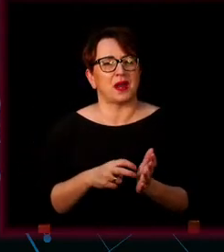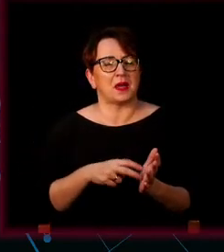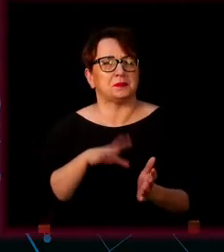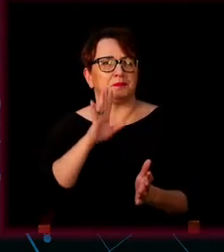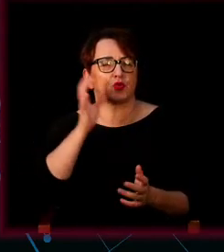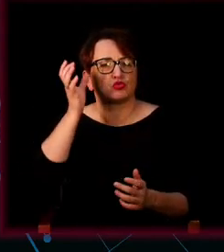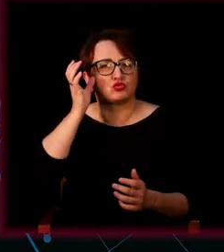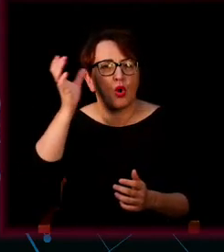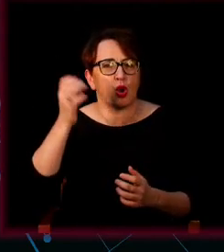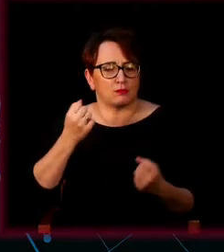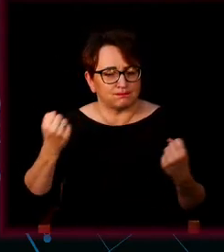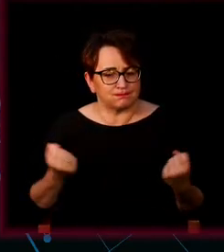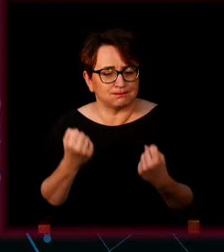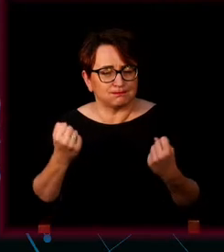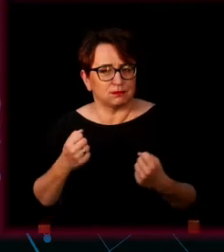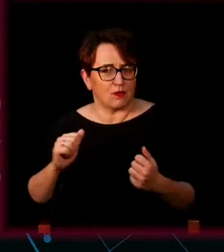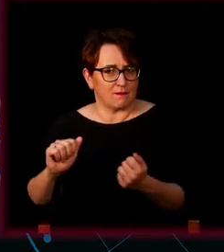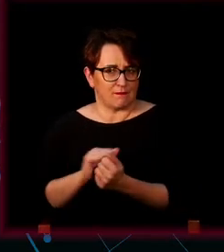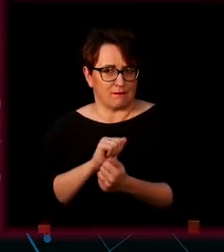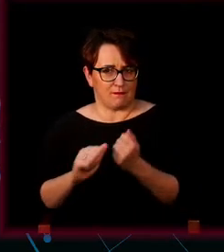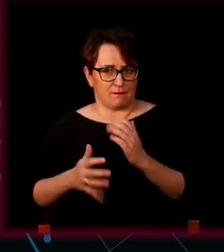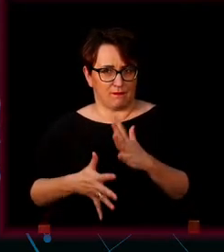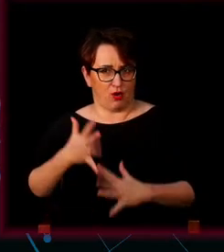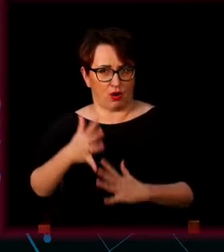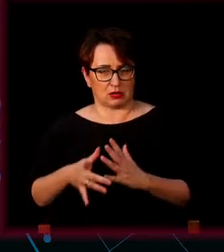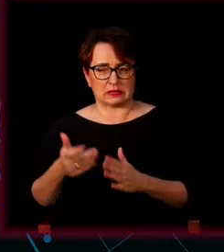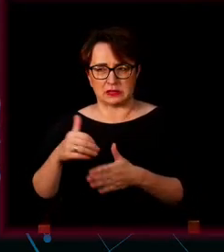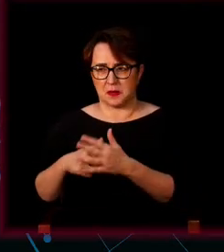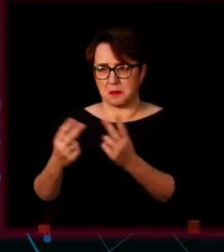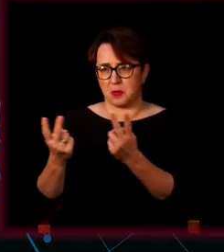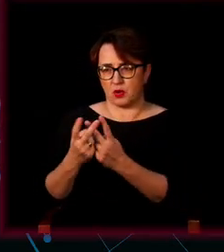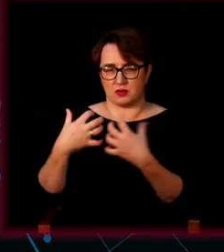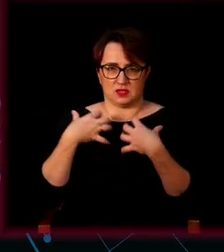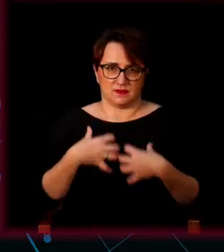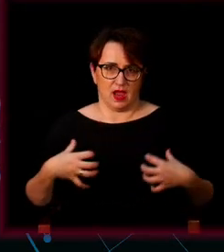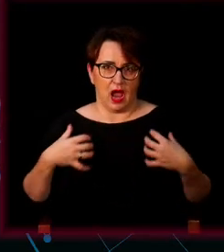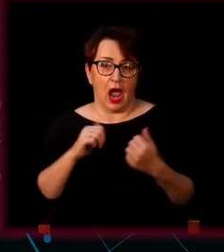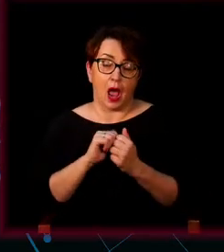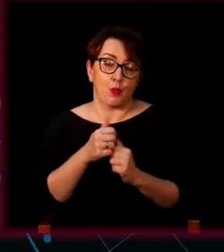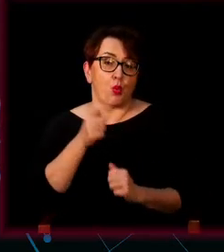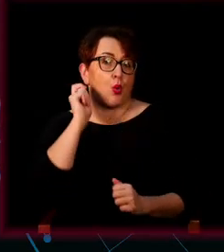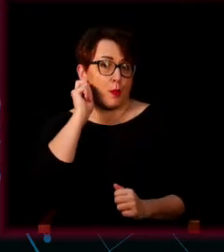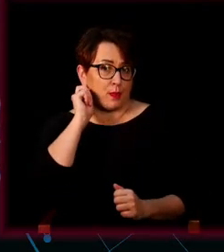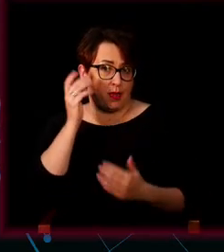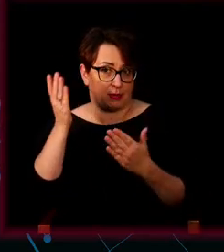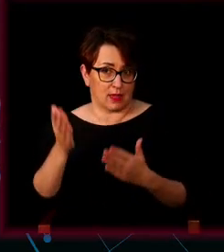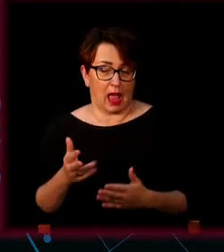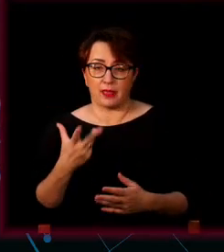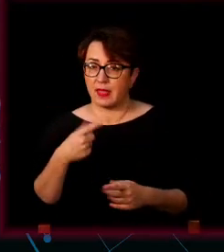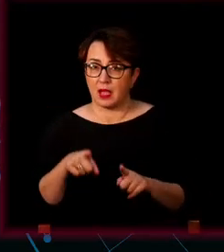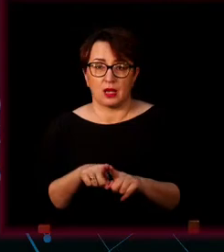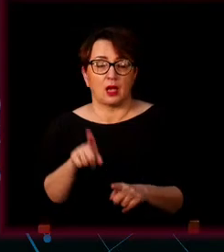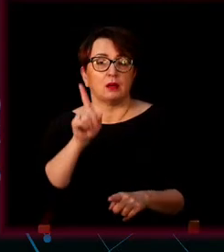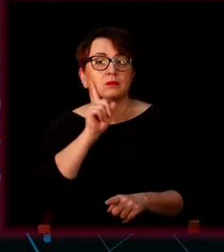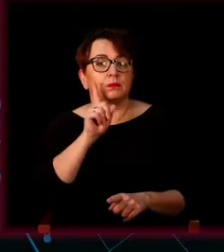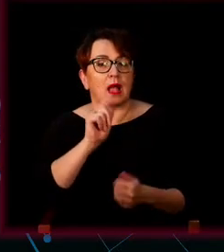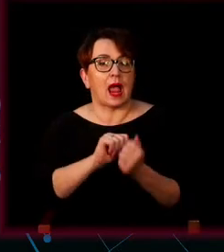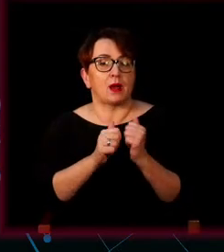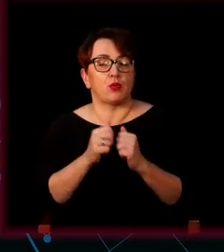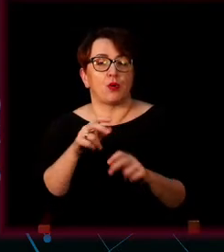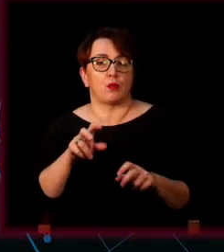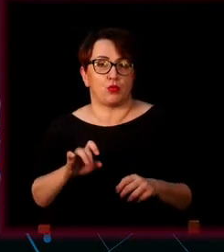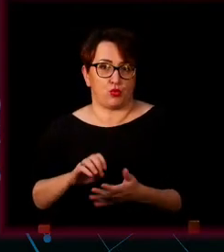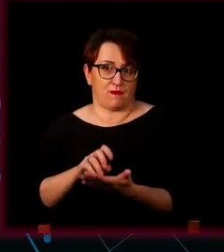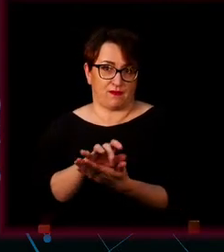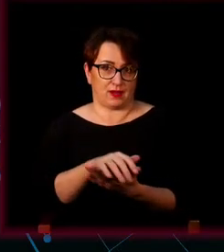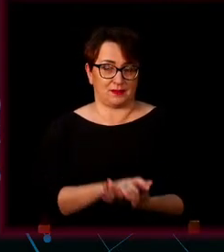jakby zdolności do mobilizowania się. Zachowywali się pod tym względzie jak zwierzęta albo jak kobiety, nie tak jak mężczyźni albo mrówki.